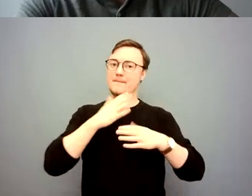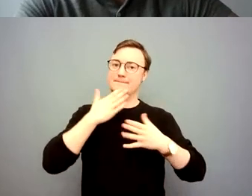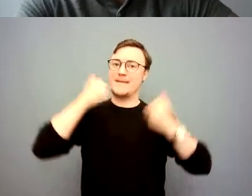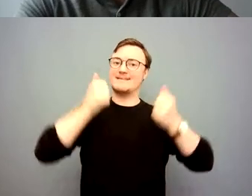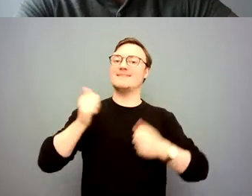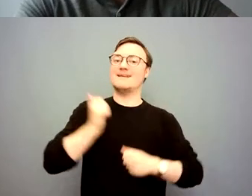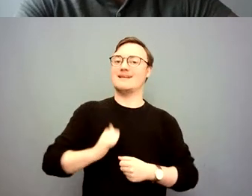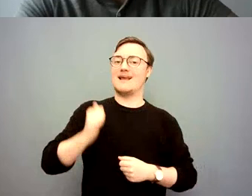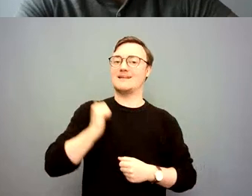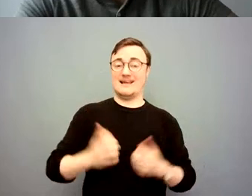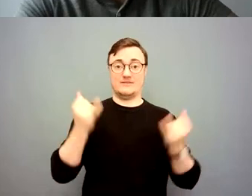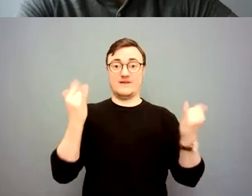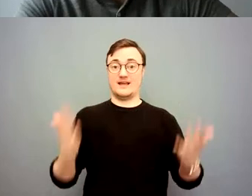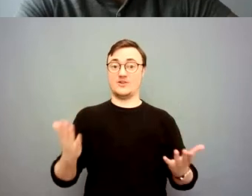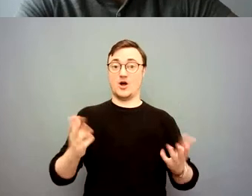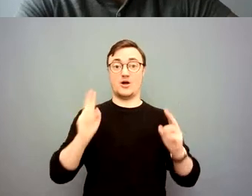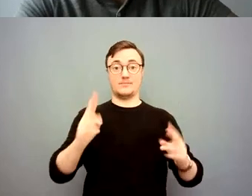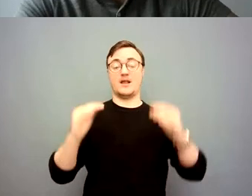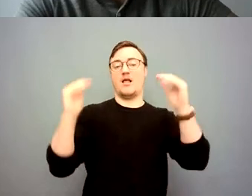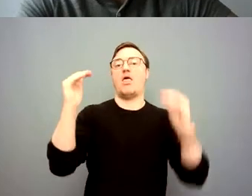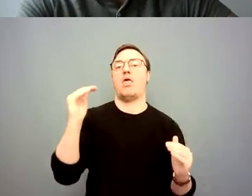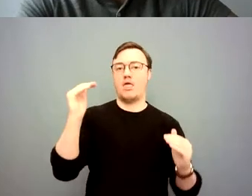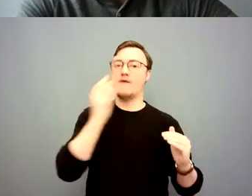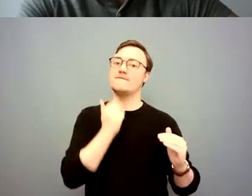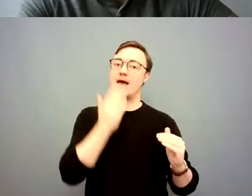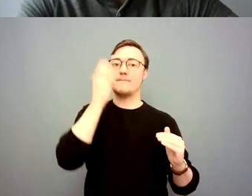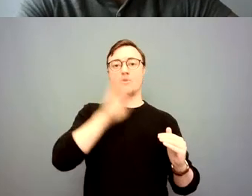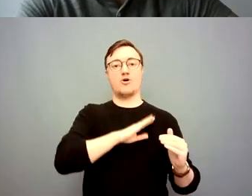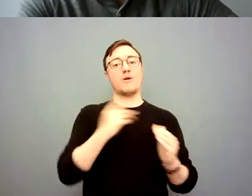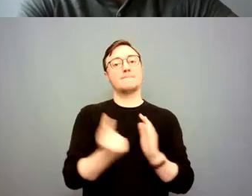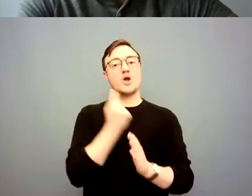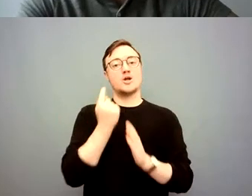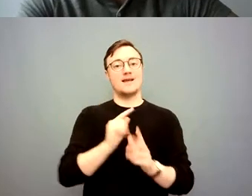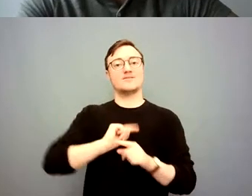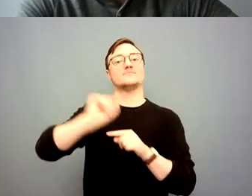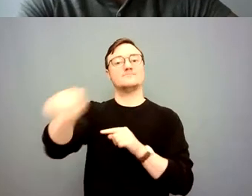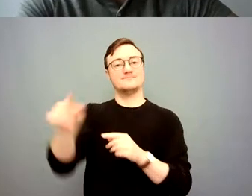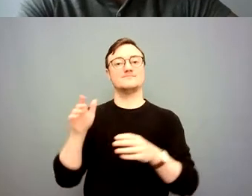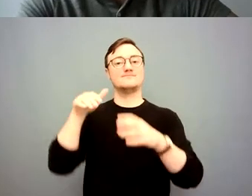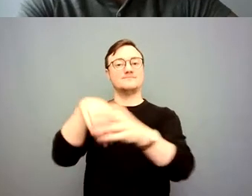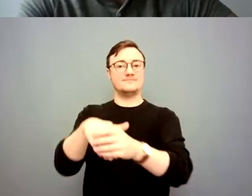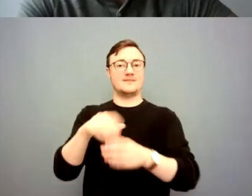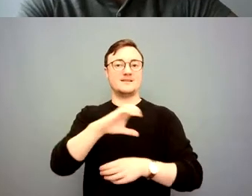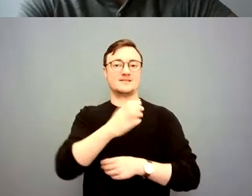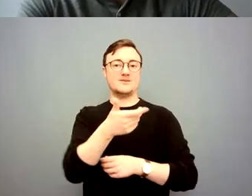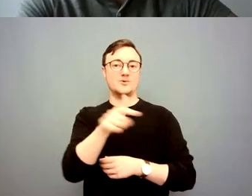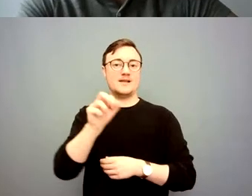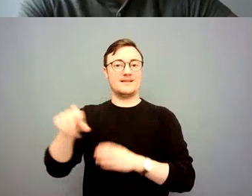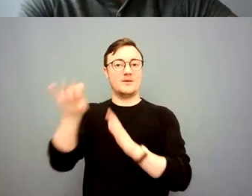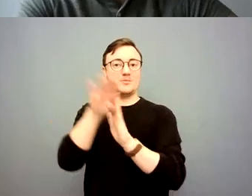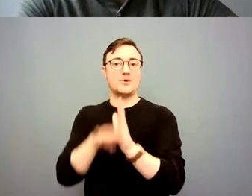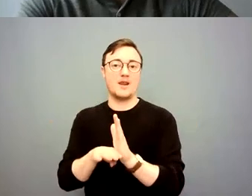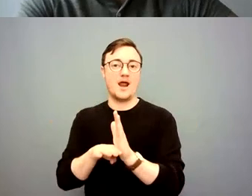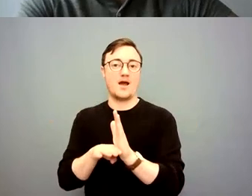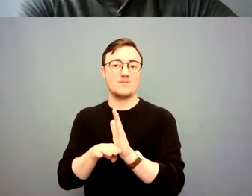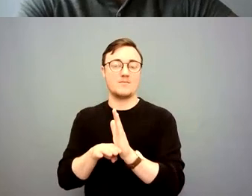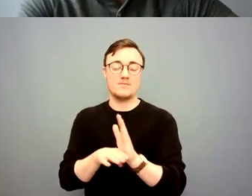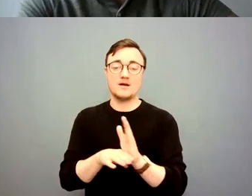väldigt ojämlikt i vilka det är som faktiskt kan ta del av screeningprogrammen. Och sänkta trösklar kan ske genom